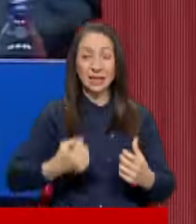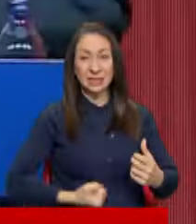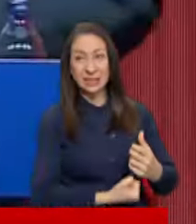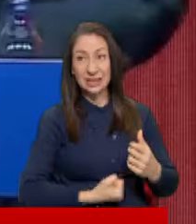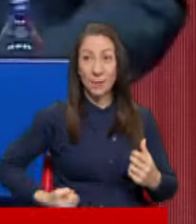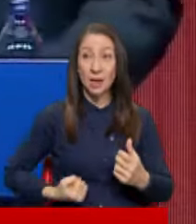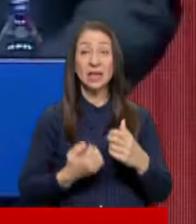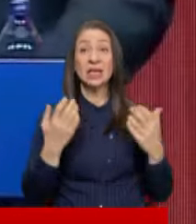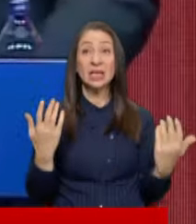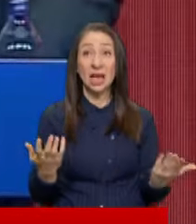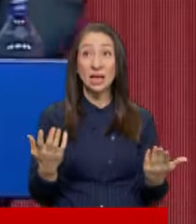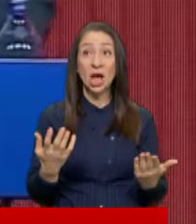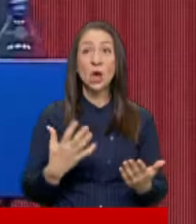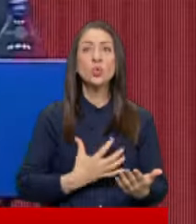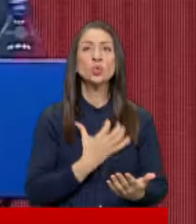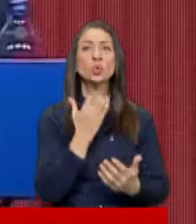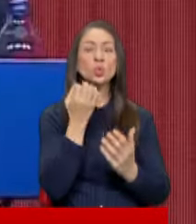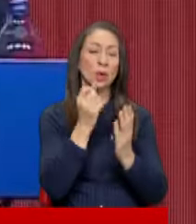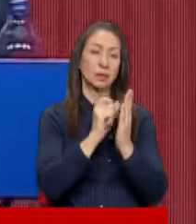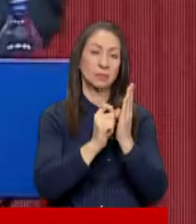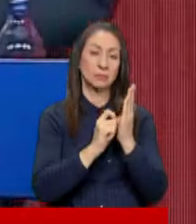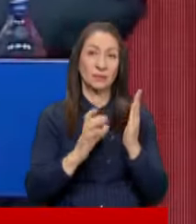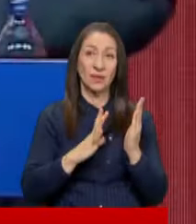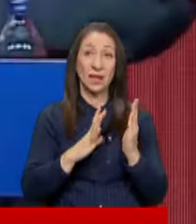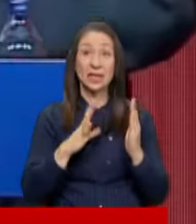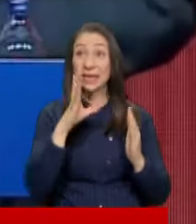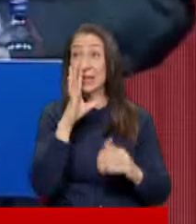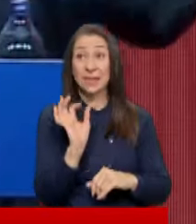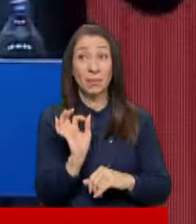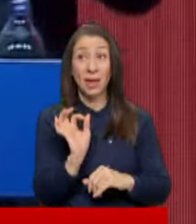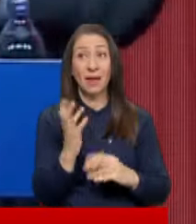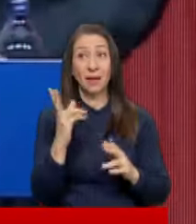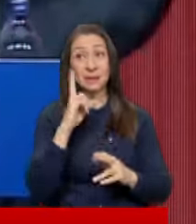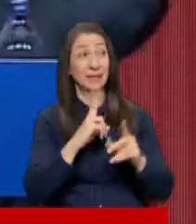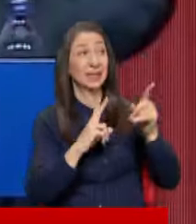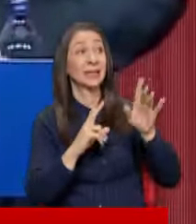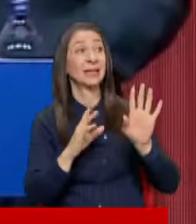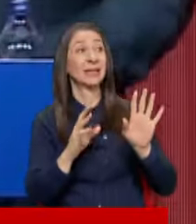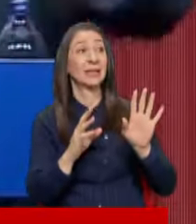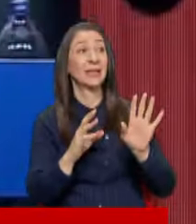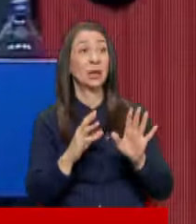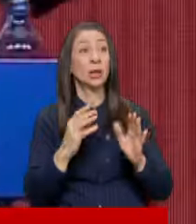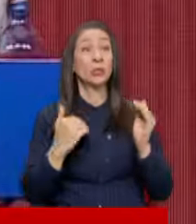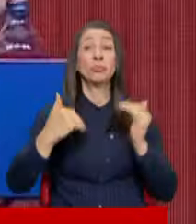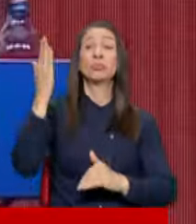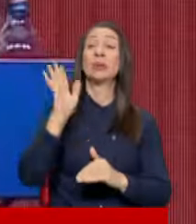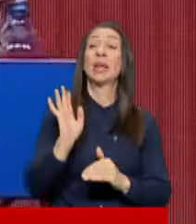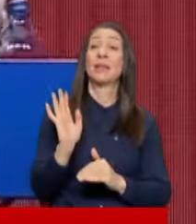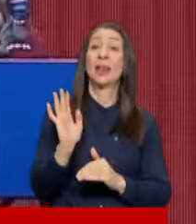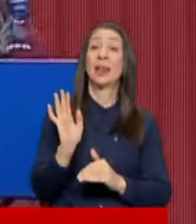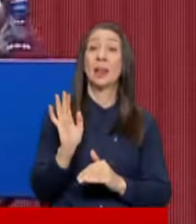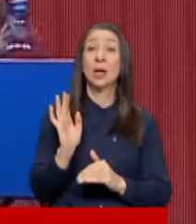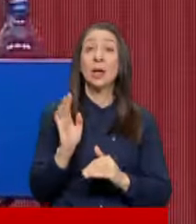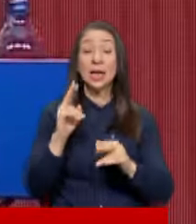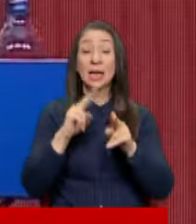sıkma yani acı reçete kime herhalde zenginlere değil godomanlar değil